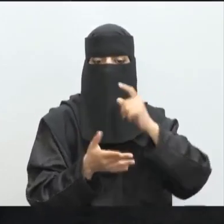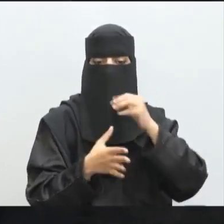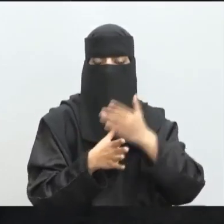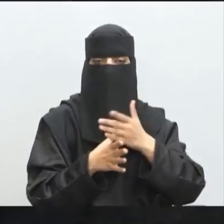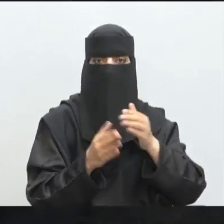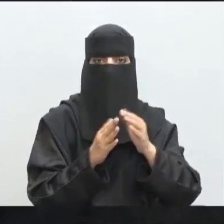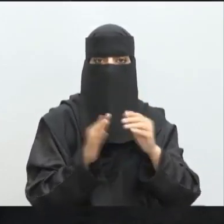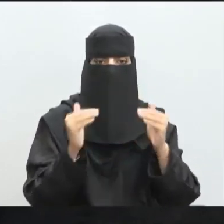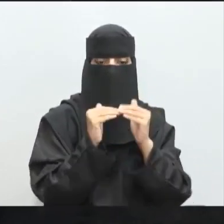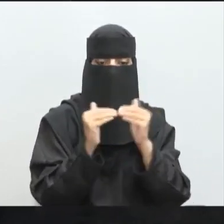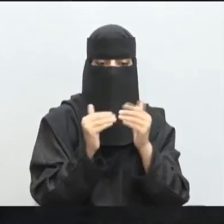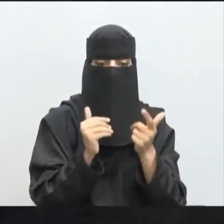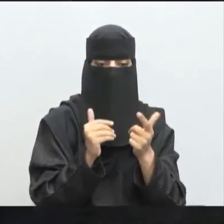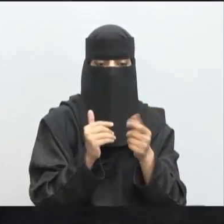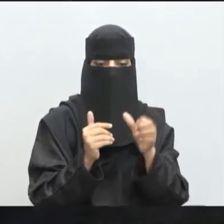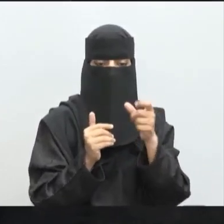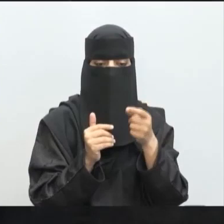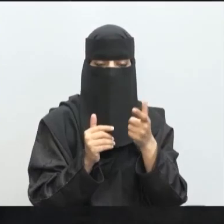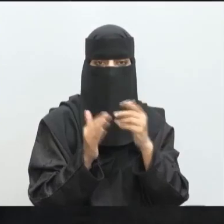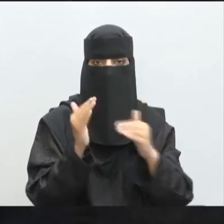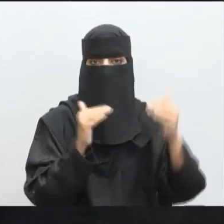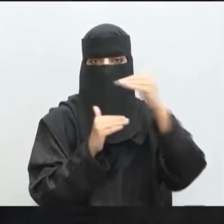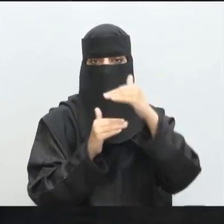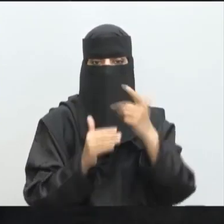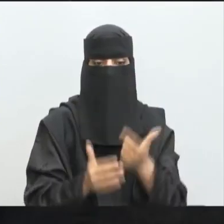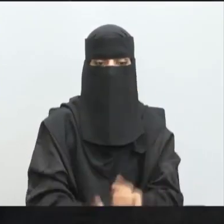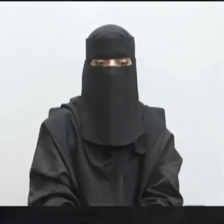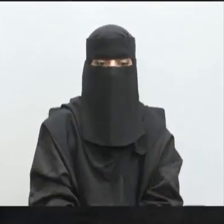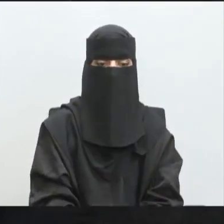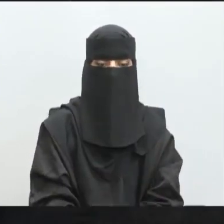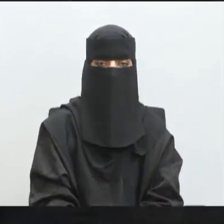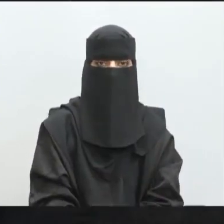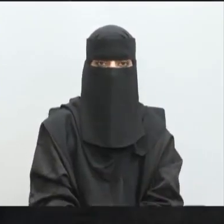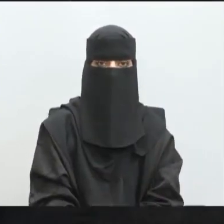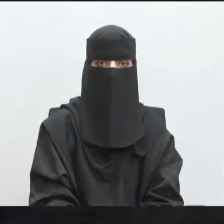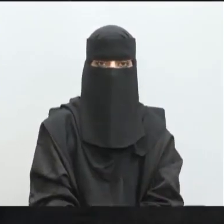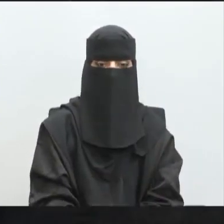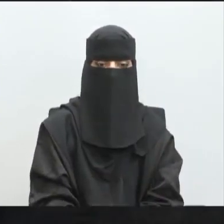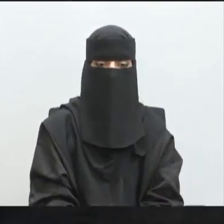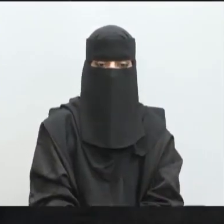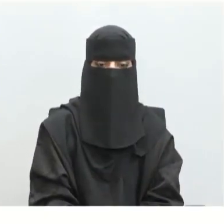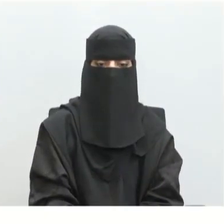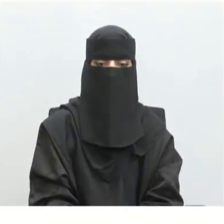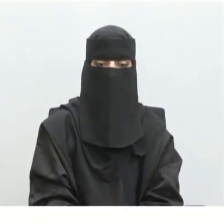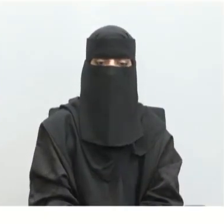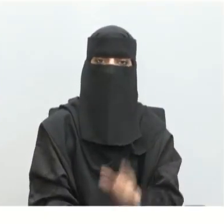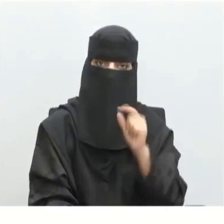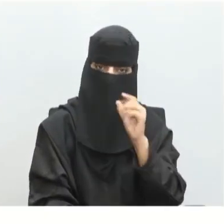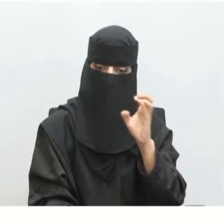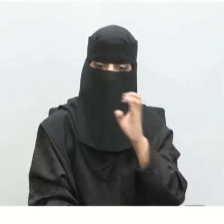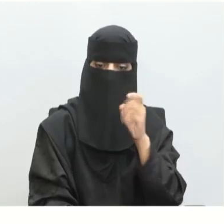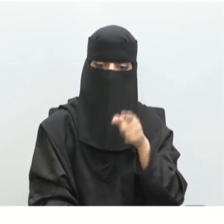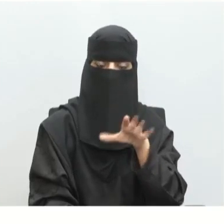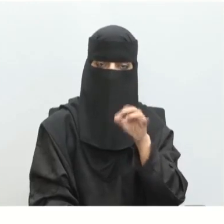كانت متساويه او افقيه اذا احسنتم رائعين